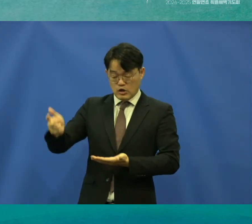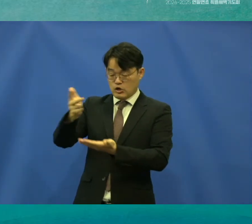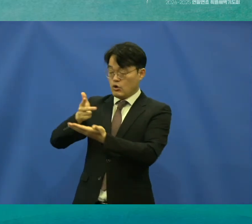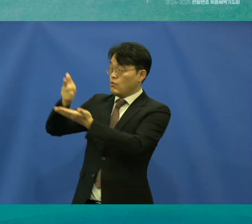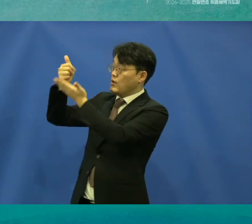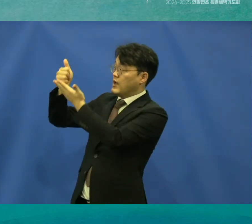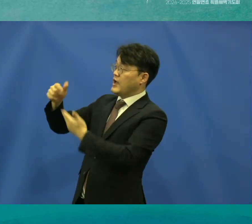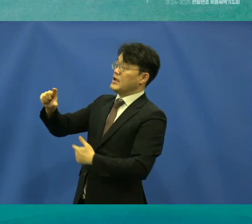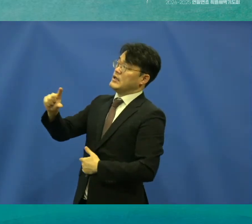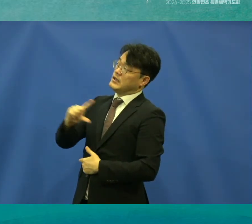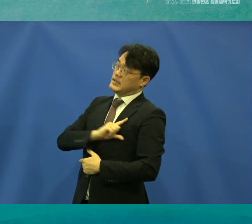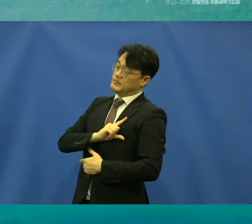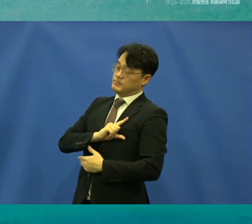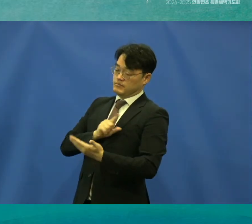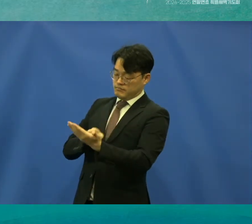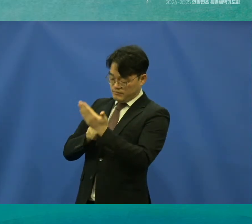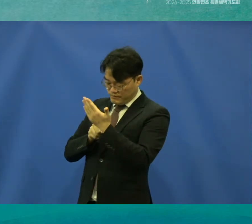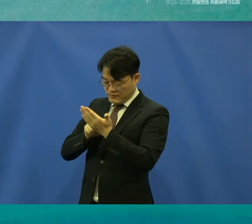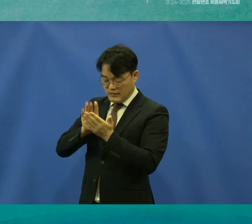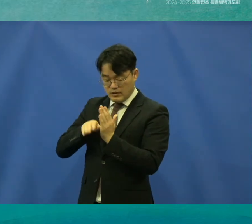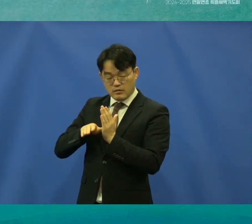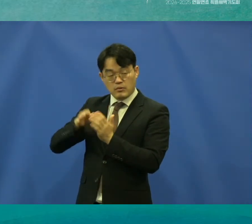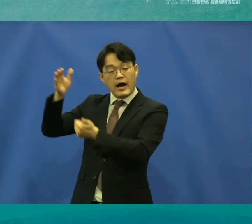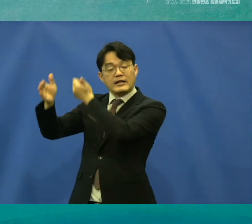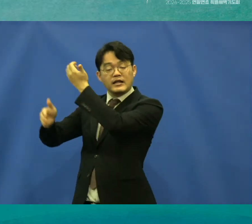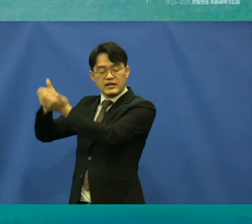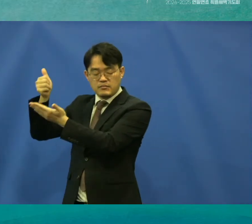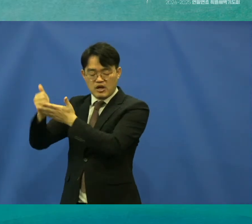주로 언약 관계를 강조할 때입니다.